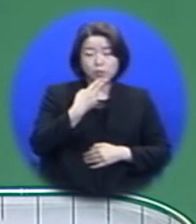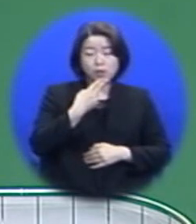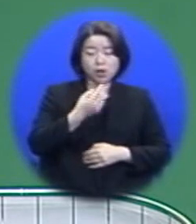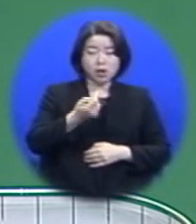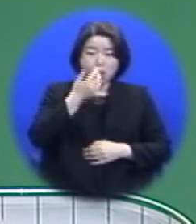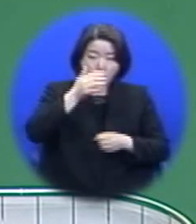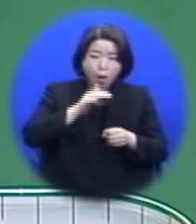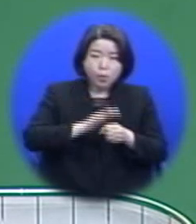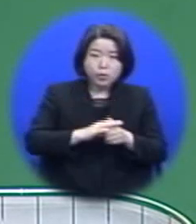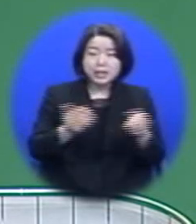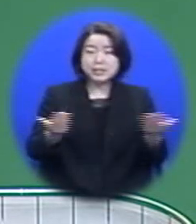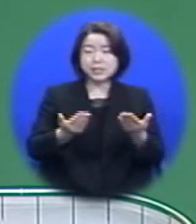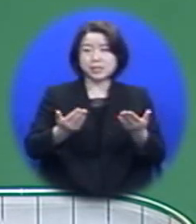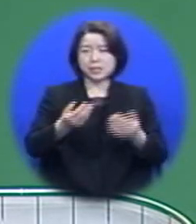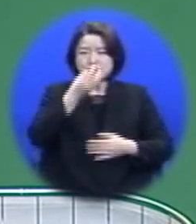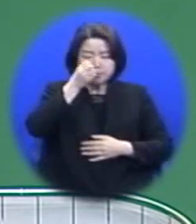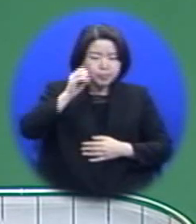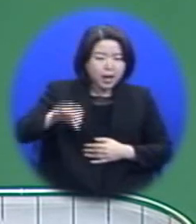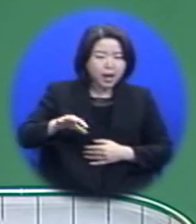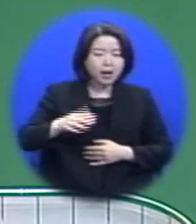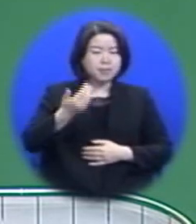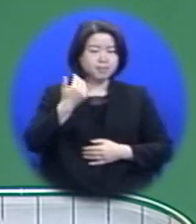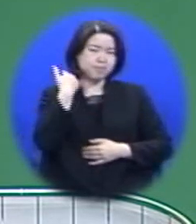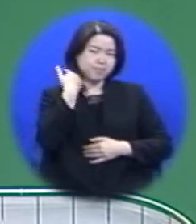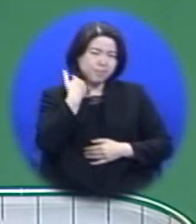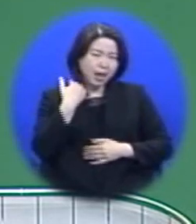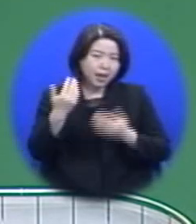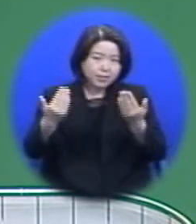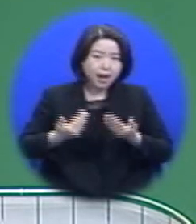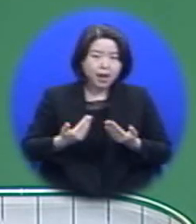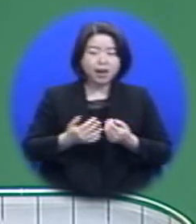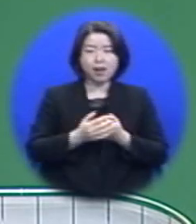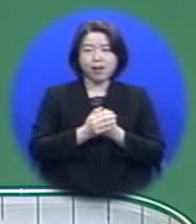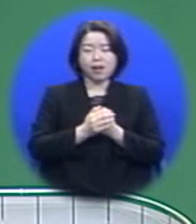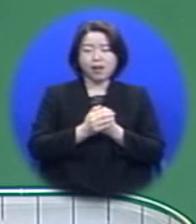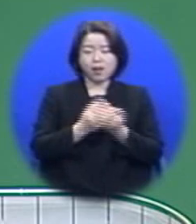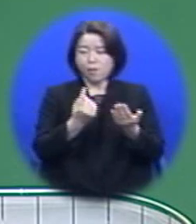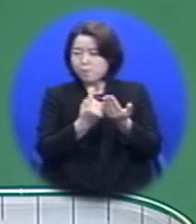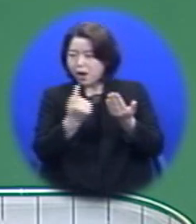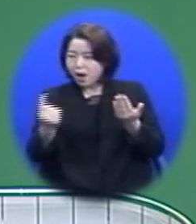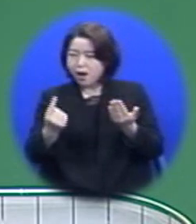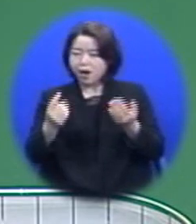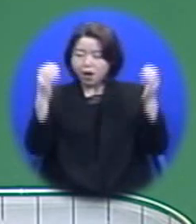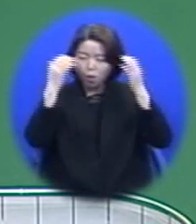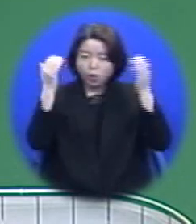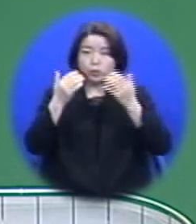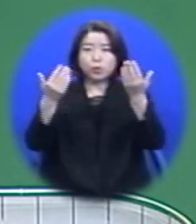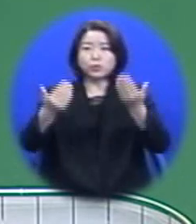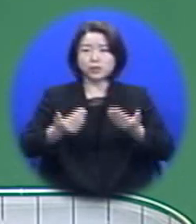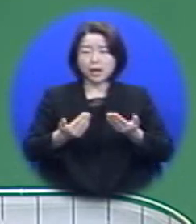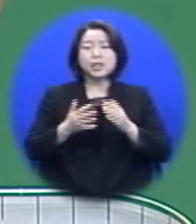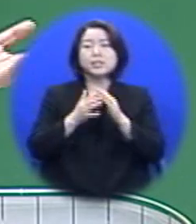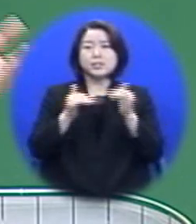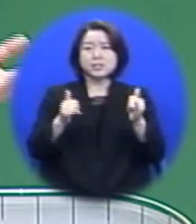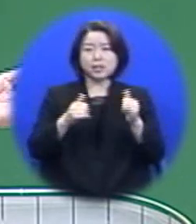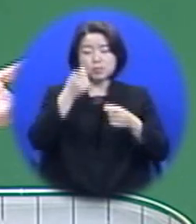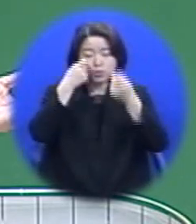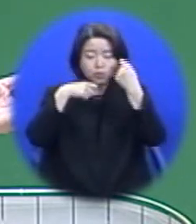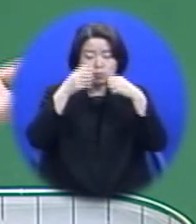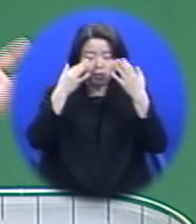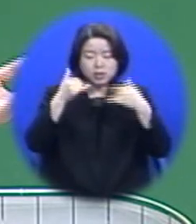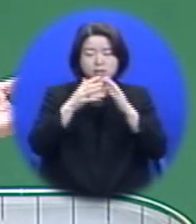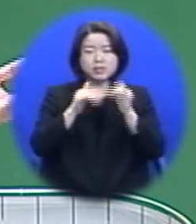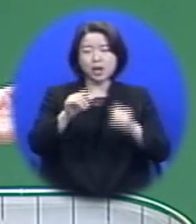당하고 멸시를 당하고 소회를 당하고 고통을 당하는 사람 그래서 눈물 흘리는 사람이 한 사람도